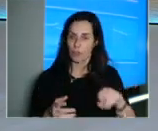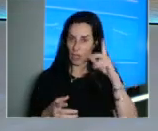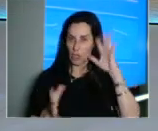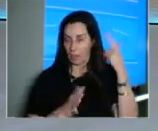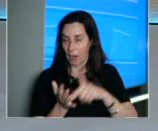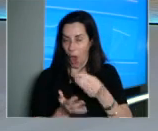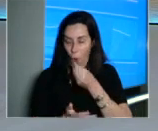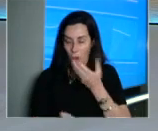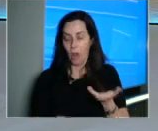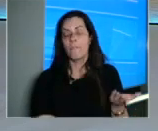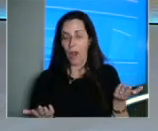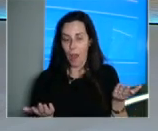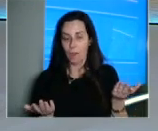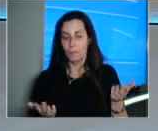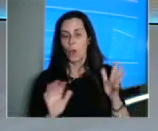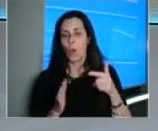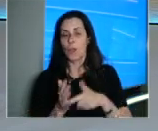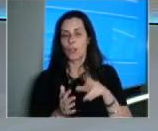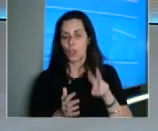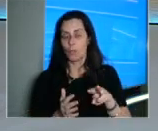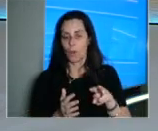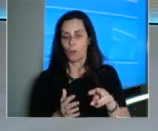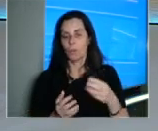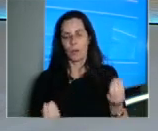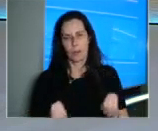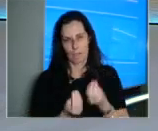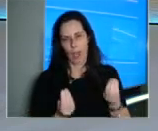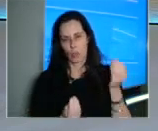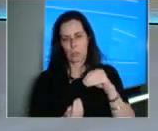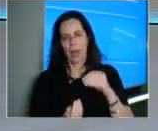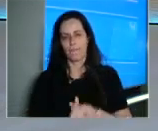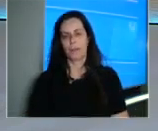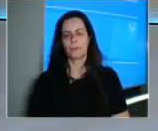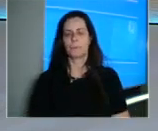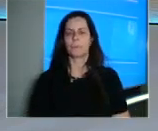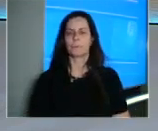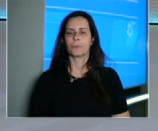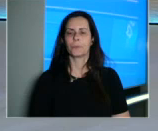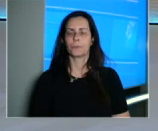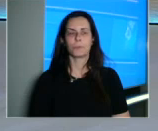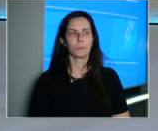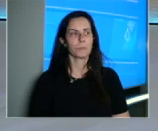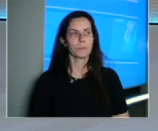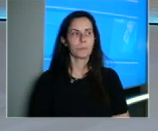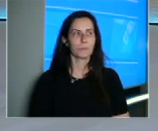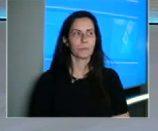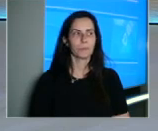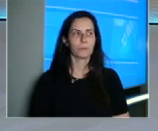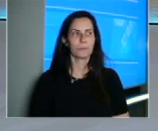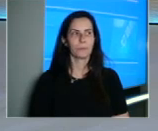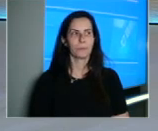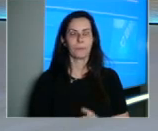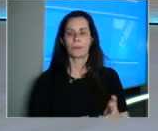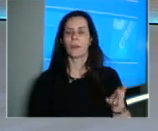דעתו, אבל כאמור, יכול להיות שיש כאן גם היבט נוסף לסיפור הזה. מה עוד? נעבור, איך